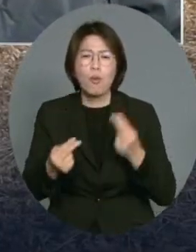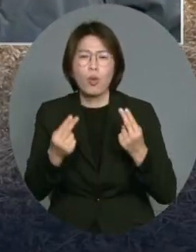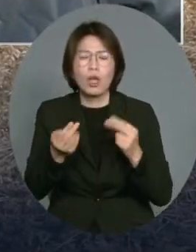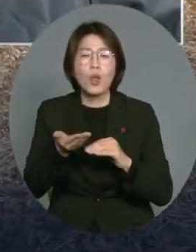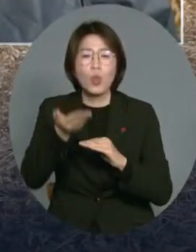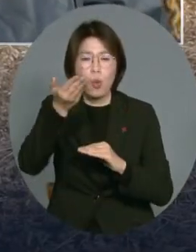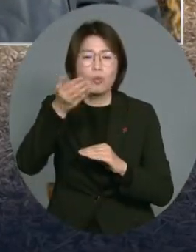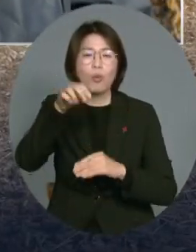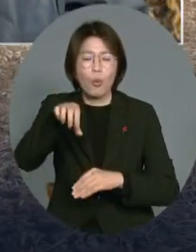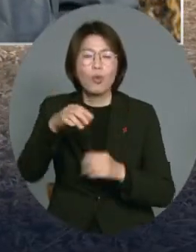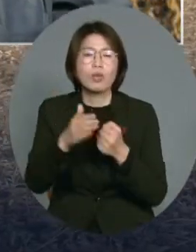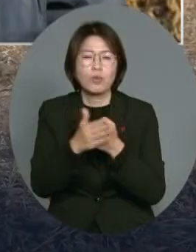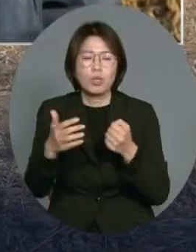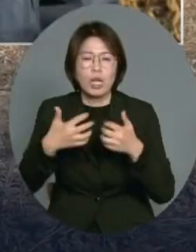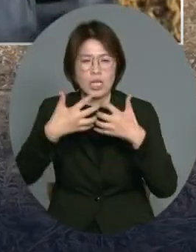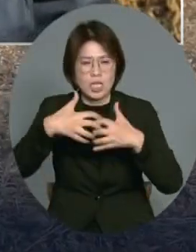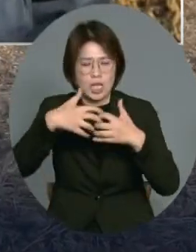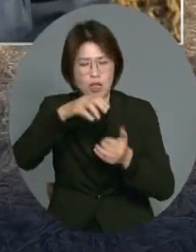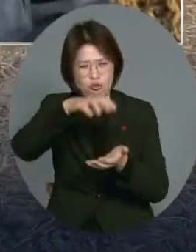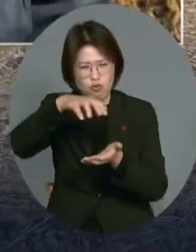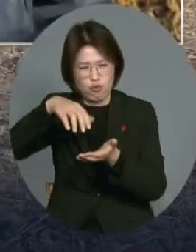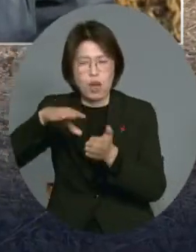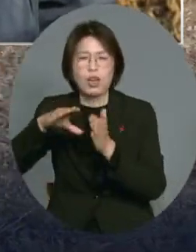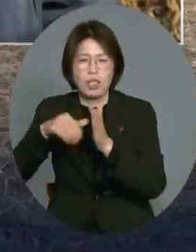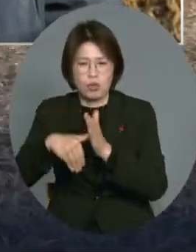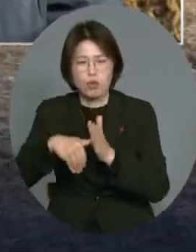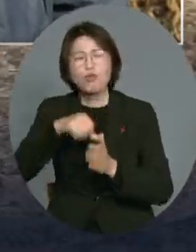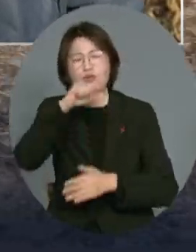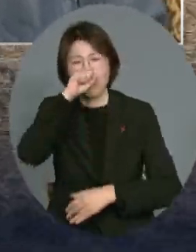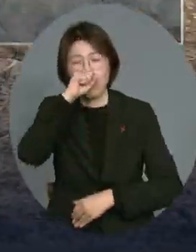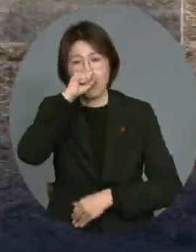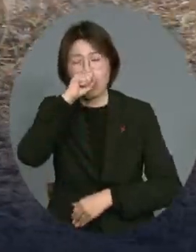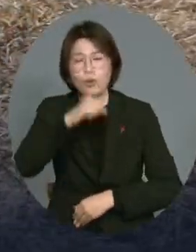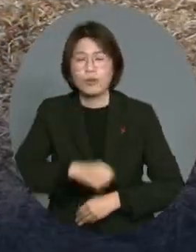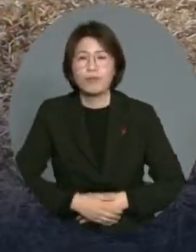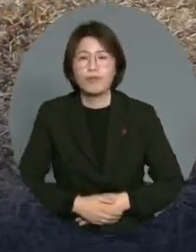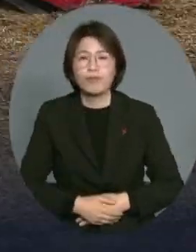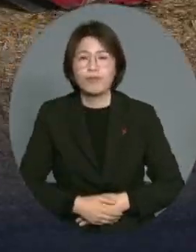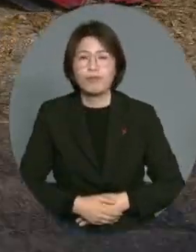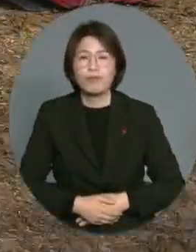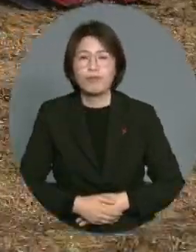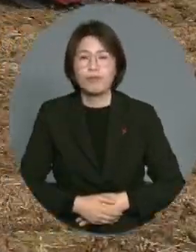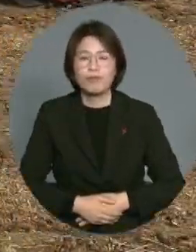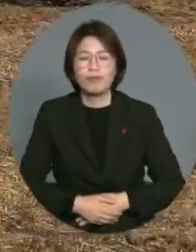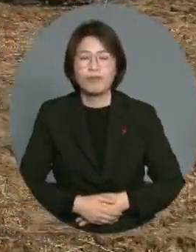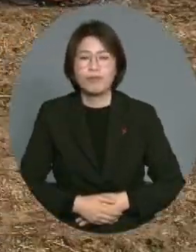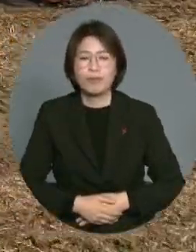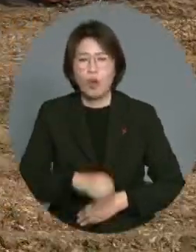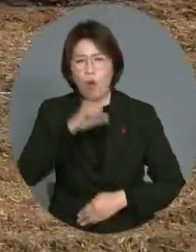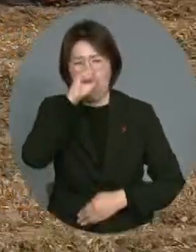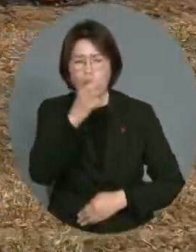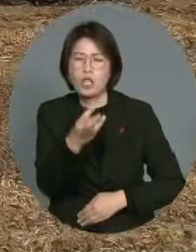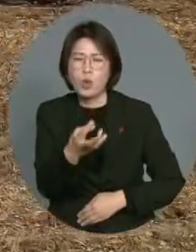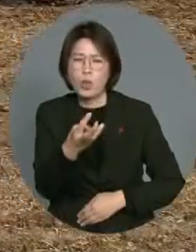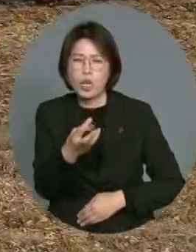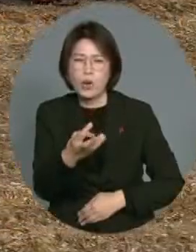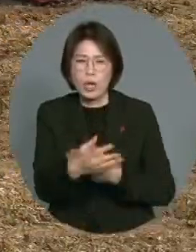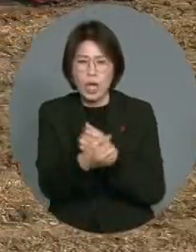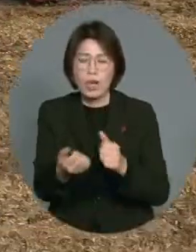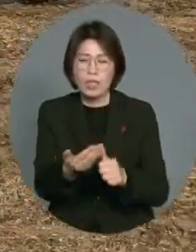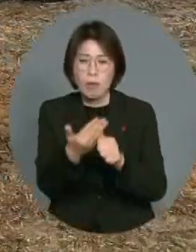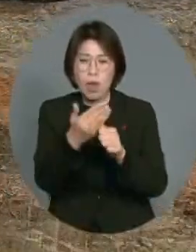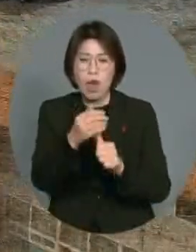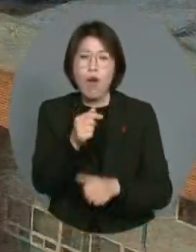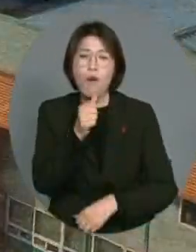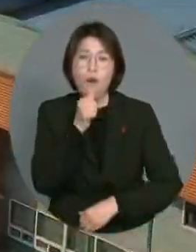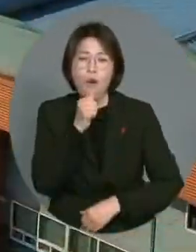달리기 때문에 그 기계 수확에도 월등히 좀 이제 뛰어난 품종이라고 합니다. 우량 종자로 계약 재배된 콩은